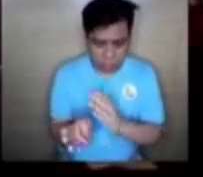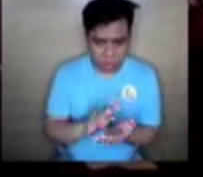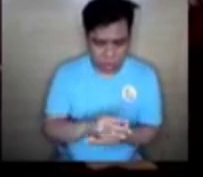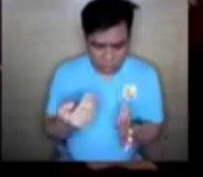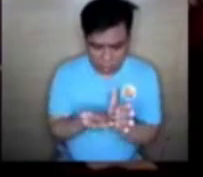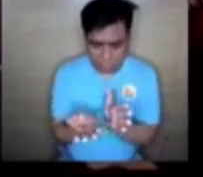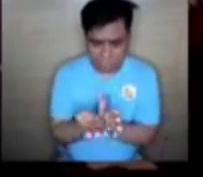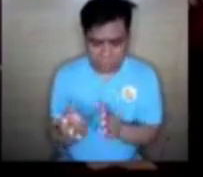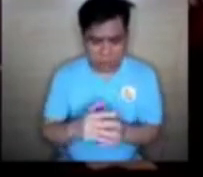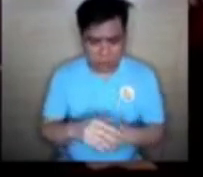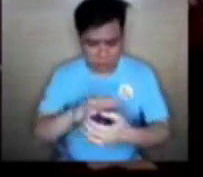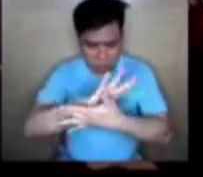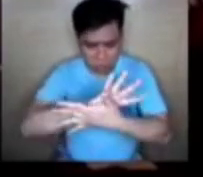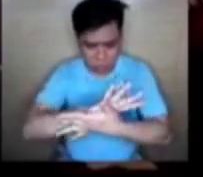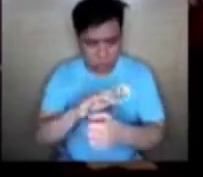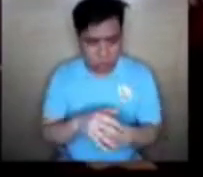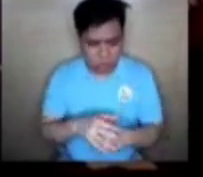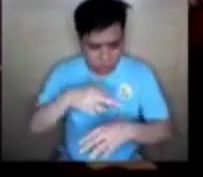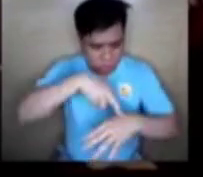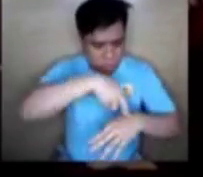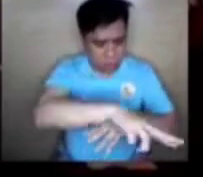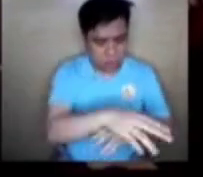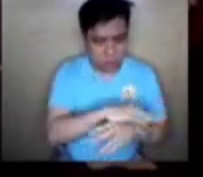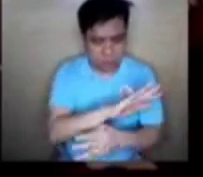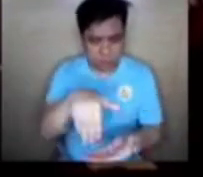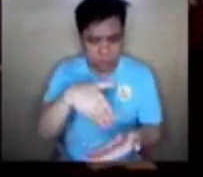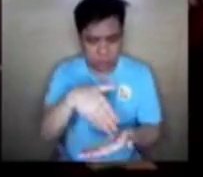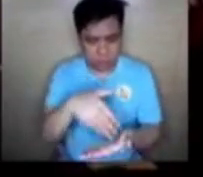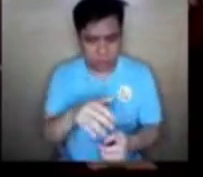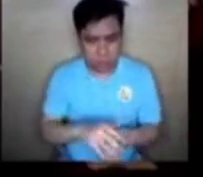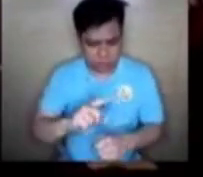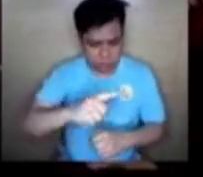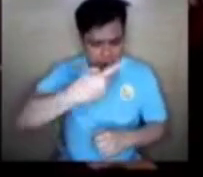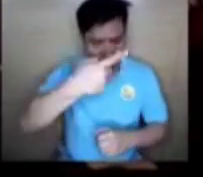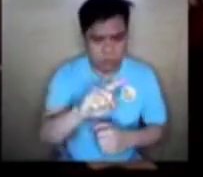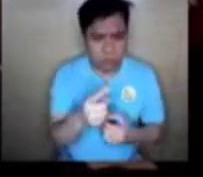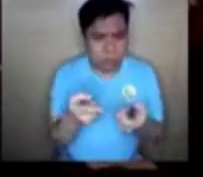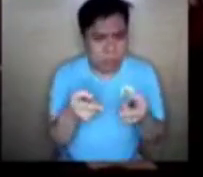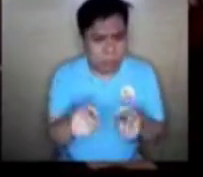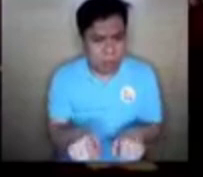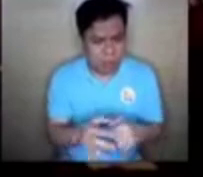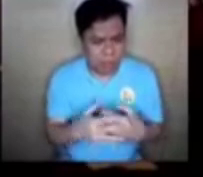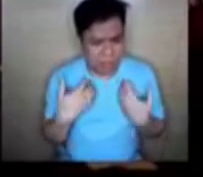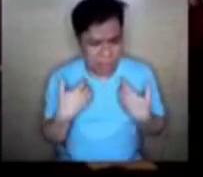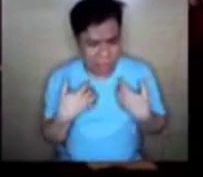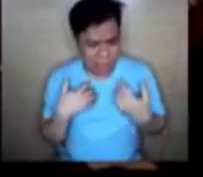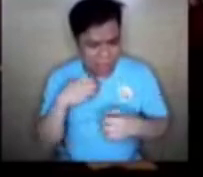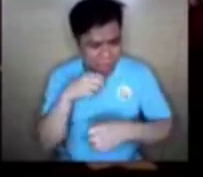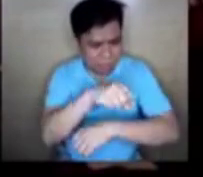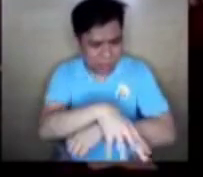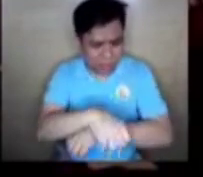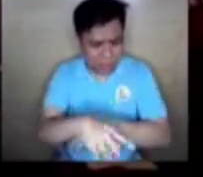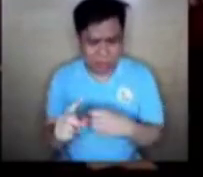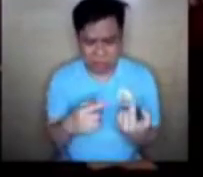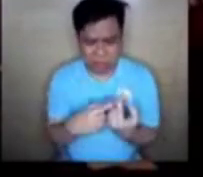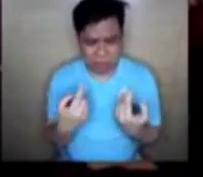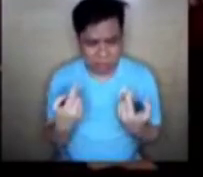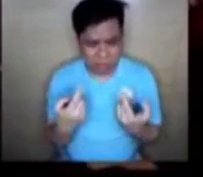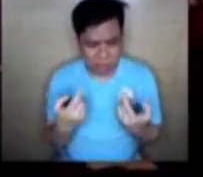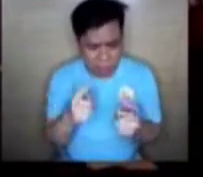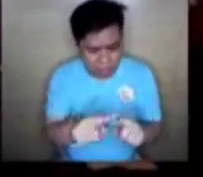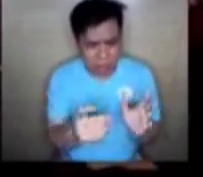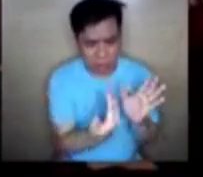City COVID-19 Referral Center po siya. Nung una, isa po itong kontrobersyal na desisyon, pero napatunayan naman